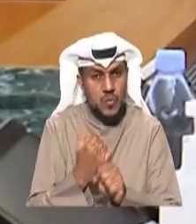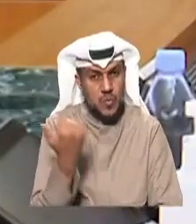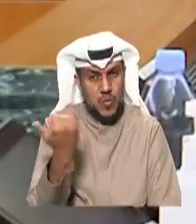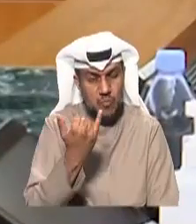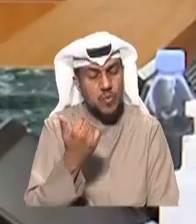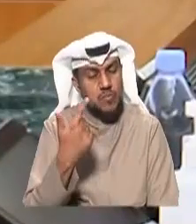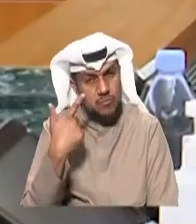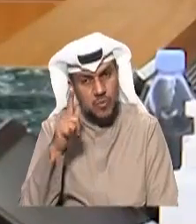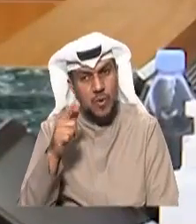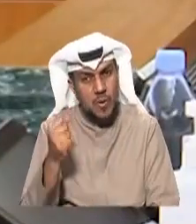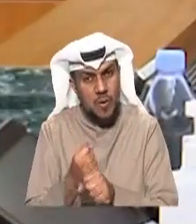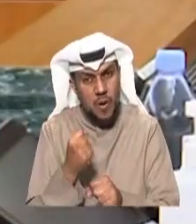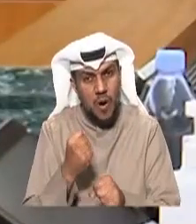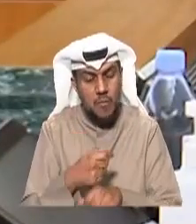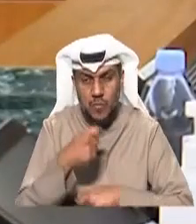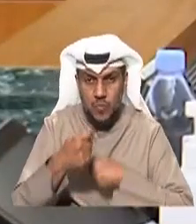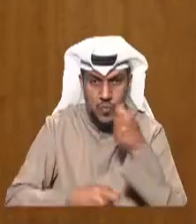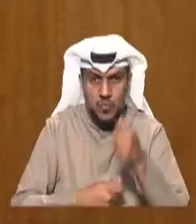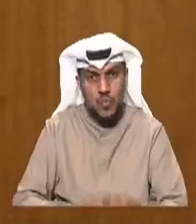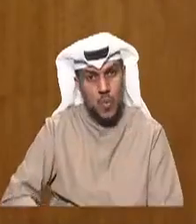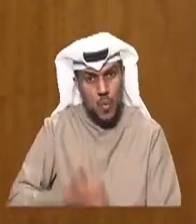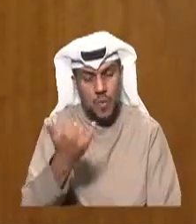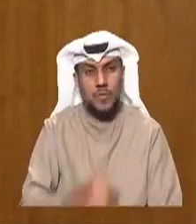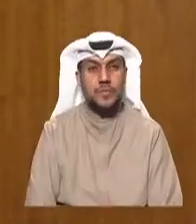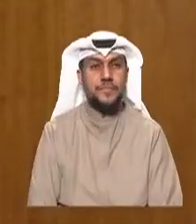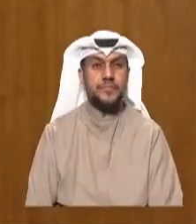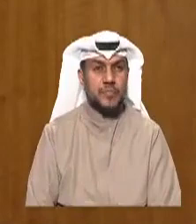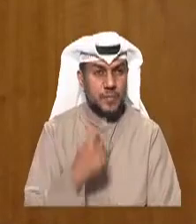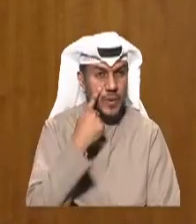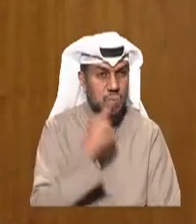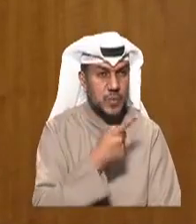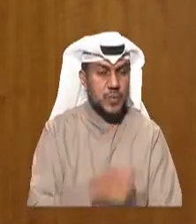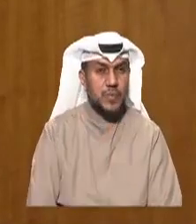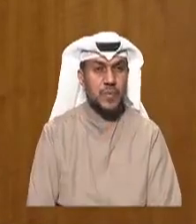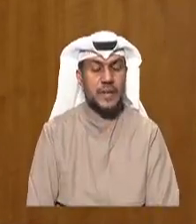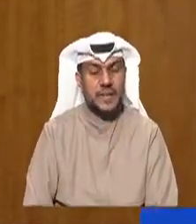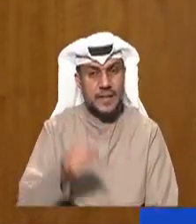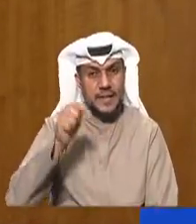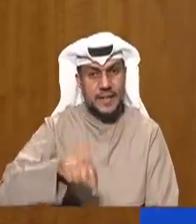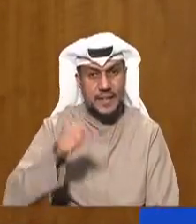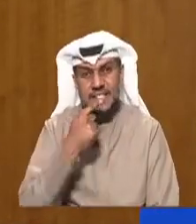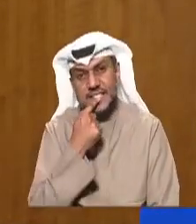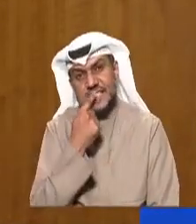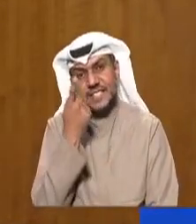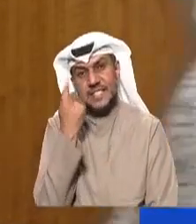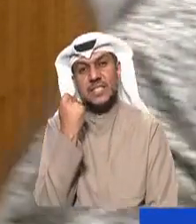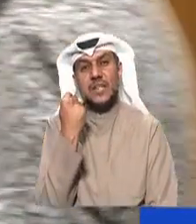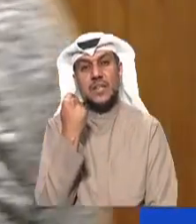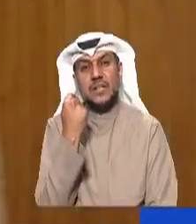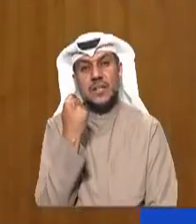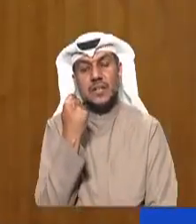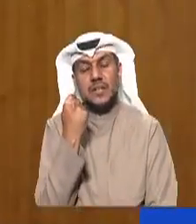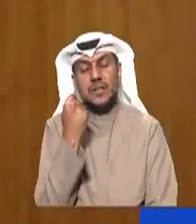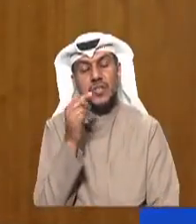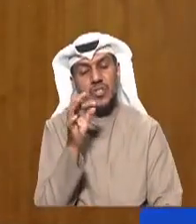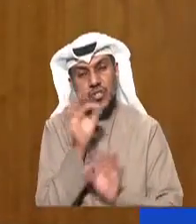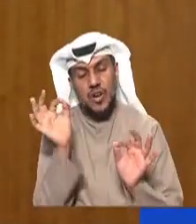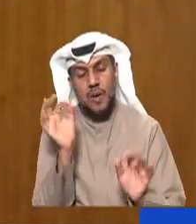مناسبة وسبقت المنطقة. نحن في أزمة مضى عليها فترة عام